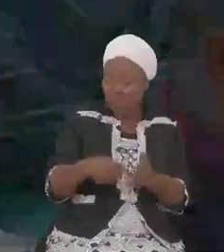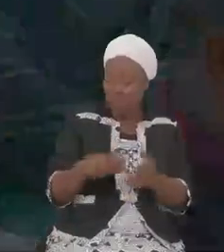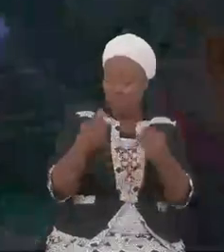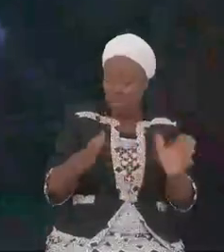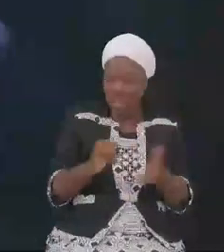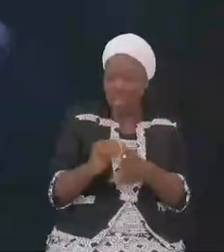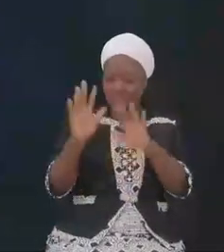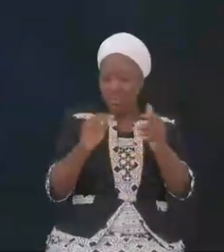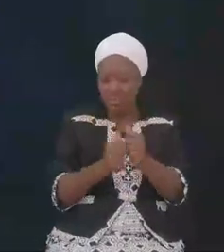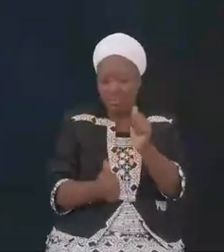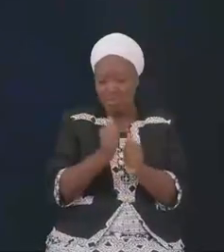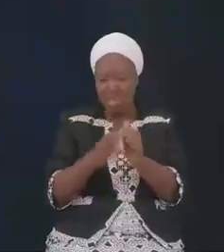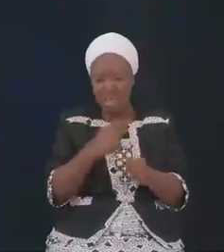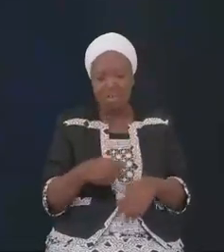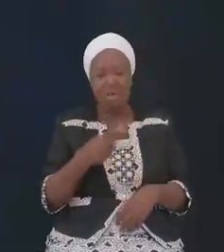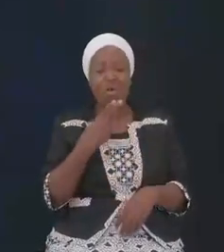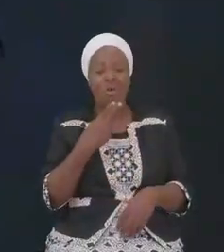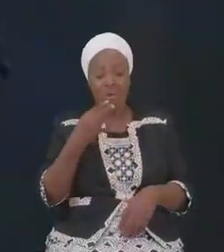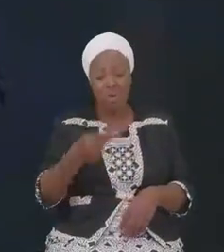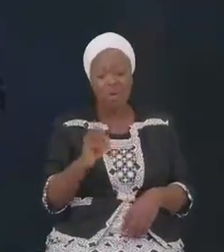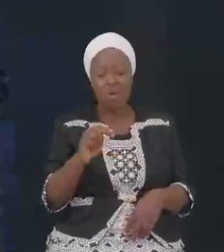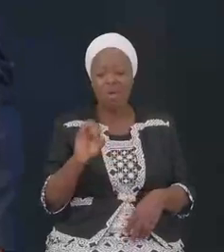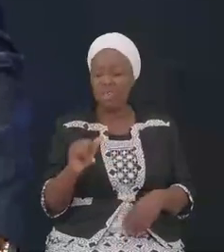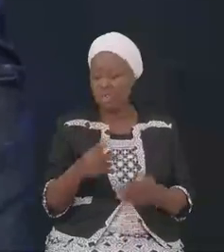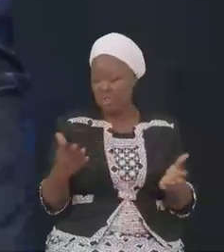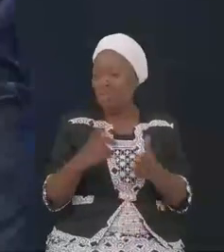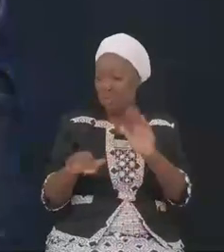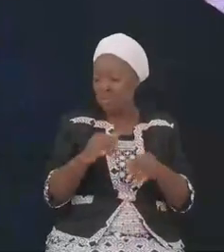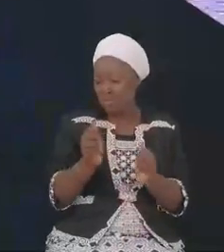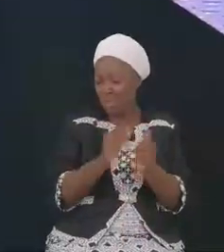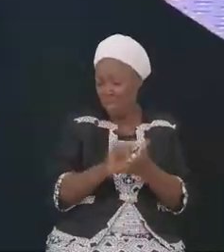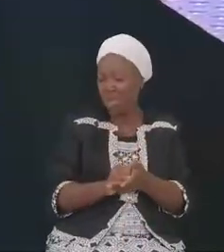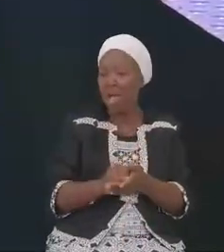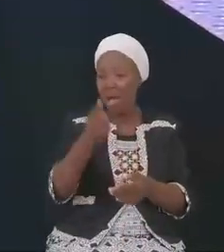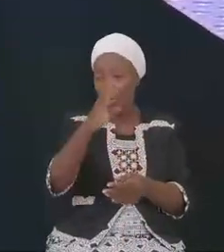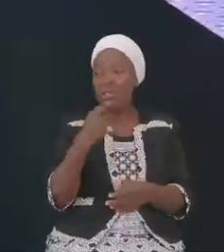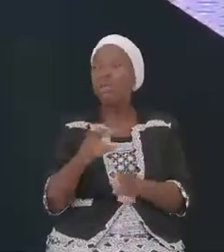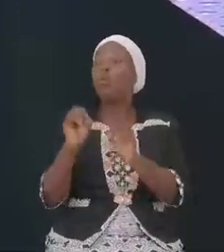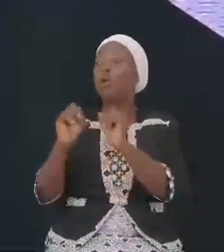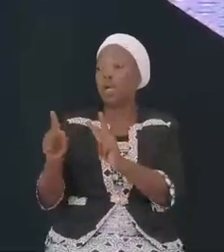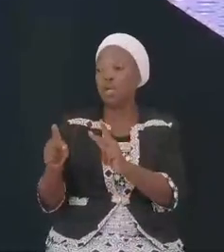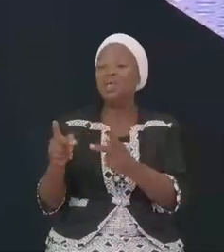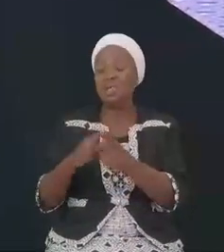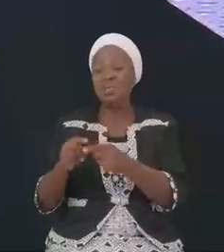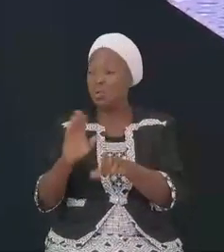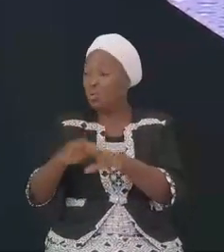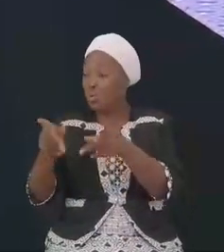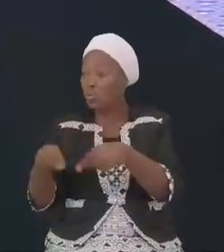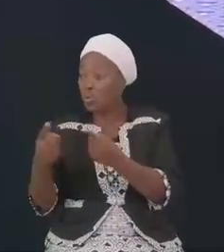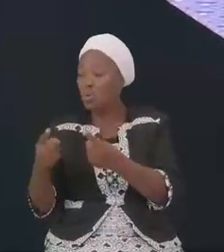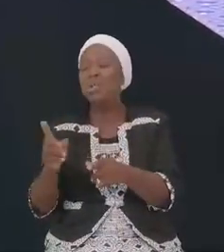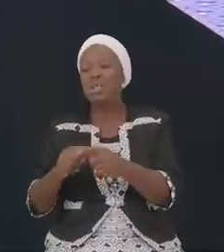le lait, le miel, qu'est-ce que je dois faire avec ce Dieu? Dit d'accord, vous ne voulez pas aller là-bas. Et ils étaient morts au désert. Pharaon ne pouvait pas les